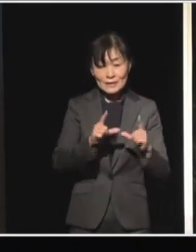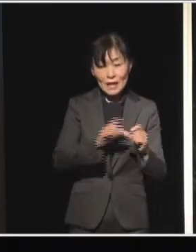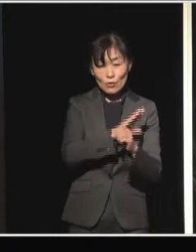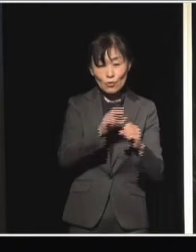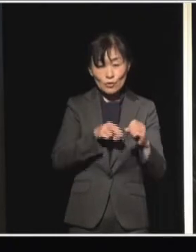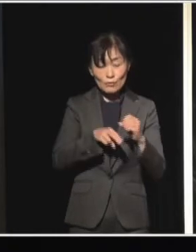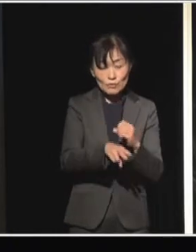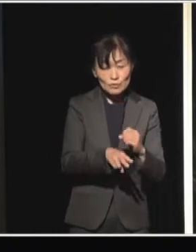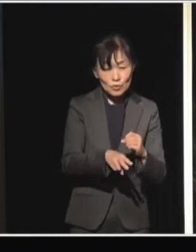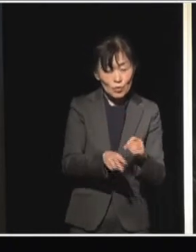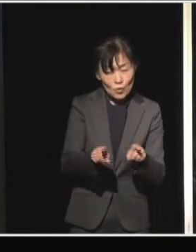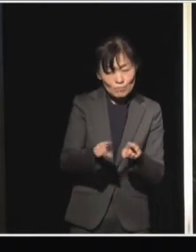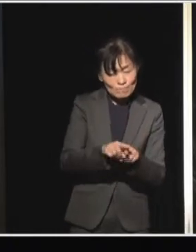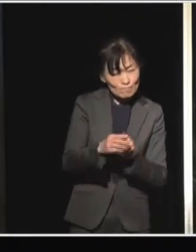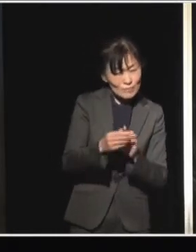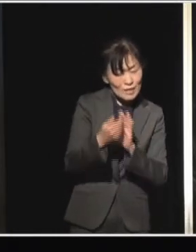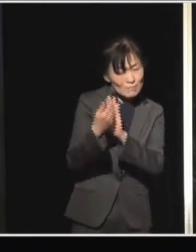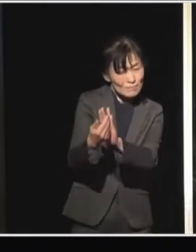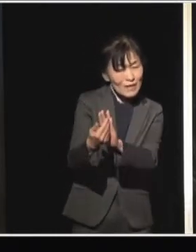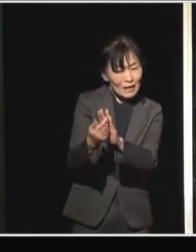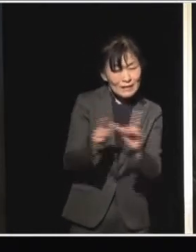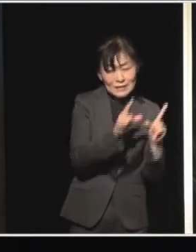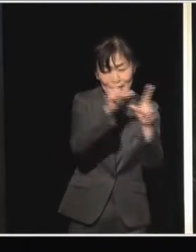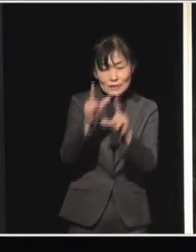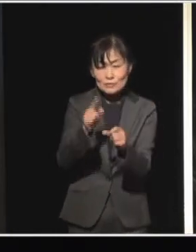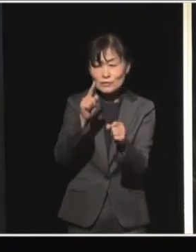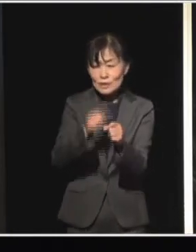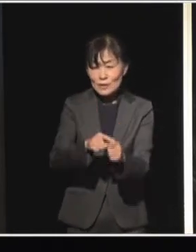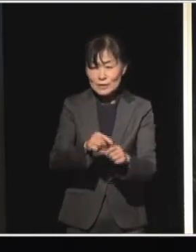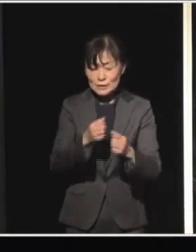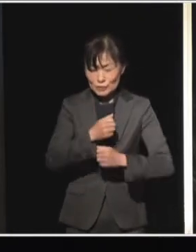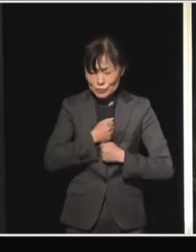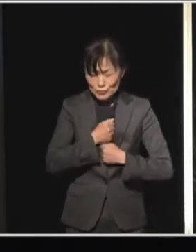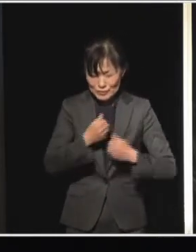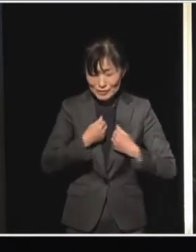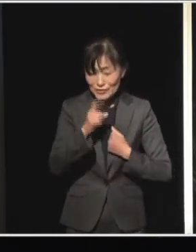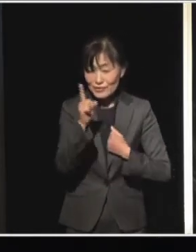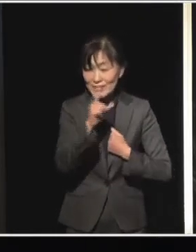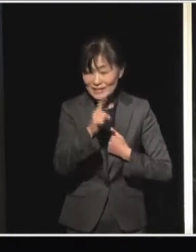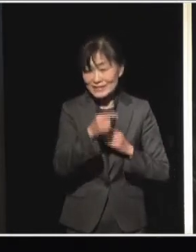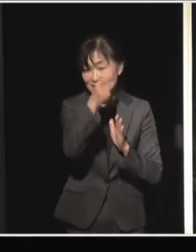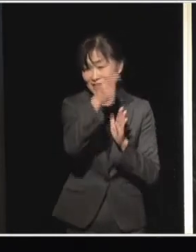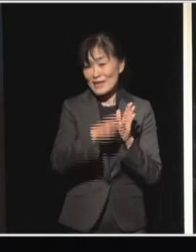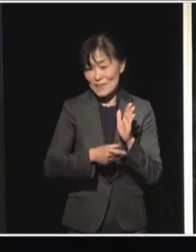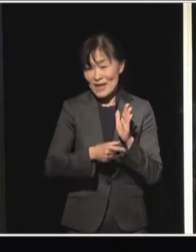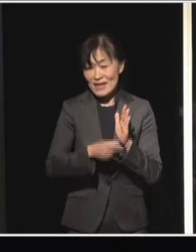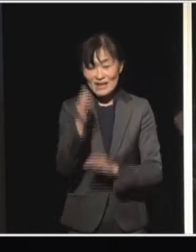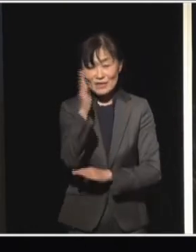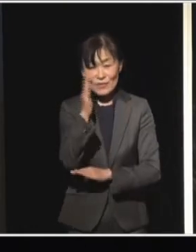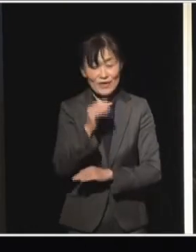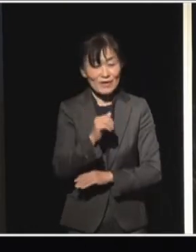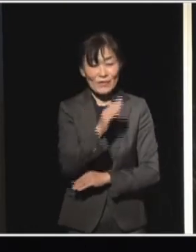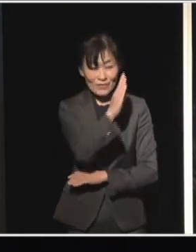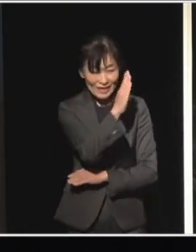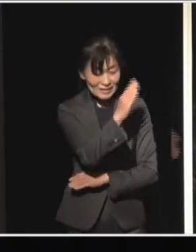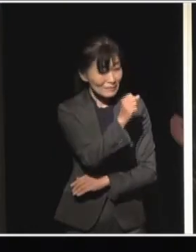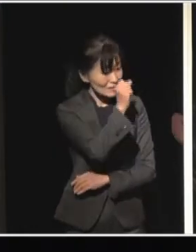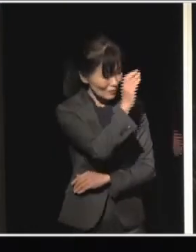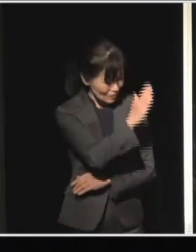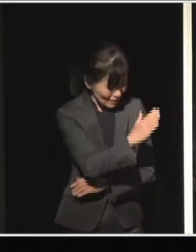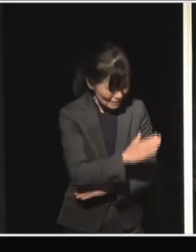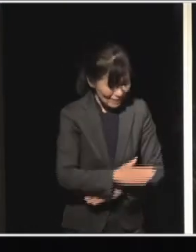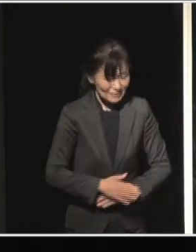ことをテーマにお話をいただきたいと思いますそれでは勝つ罰先生よろしくお願いします